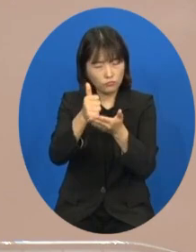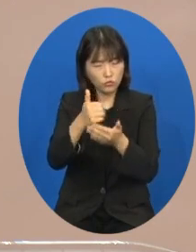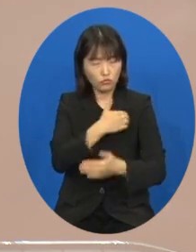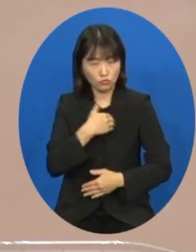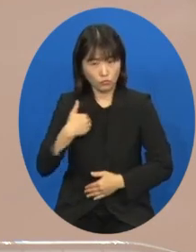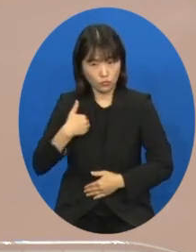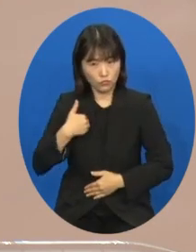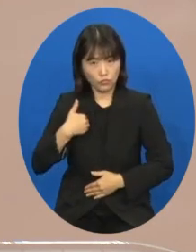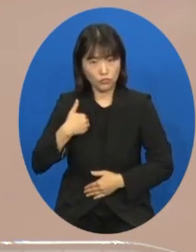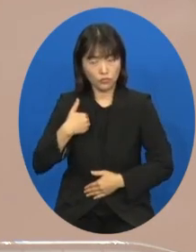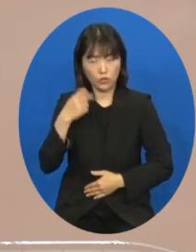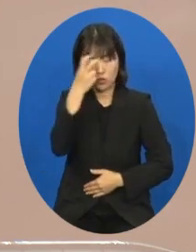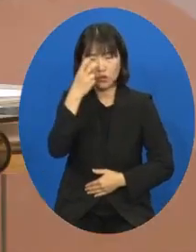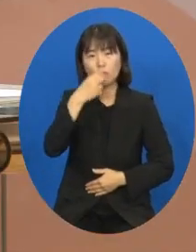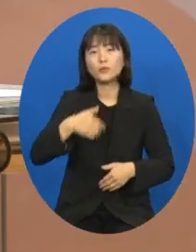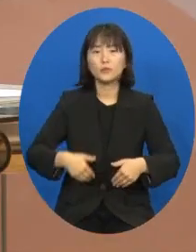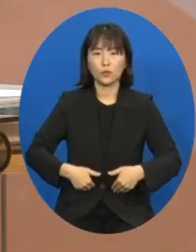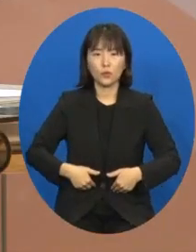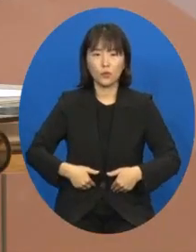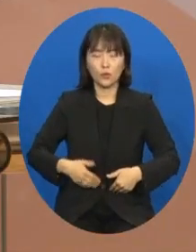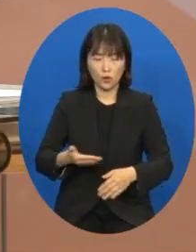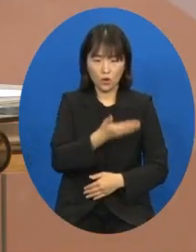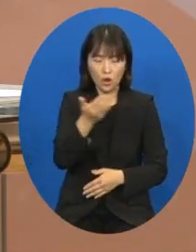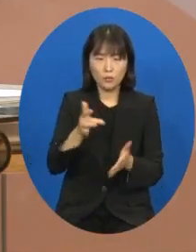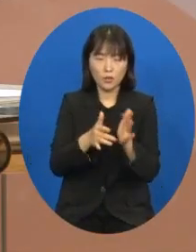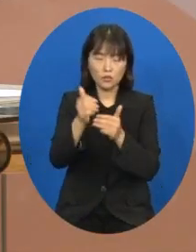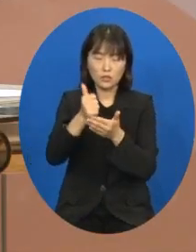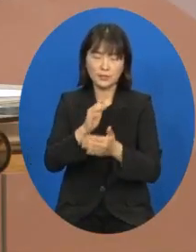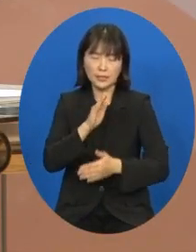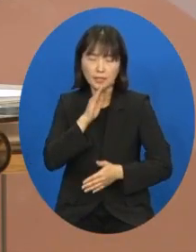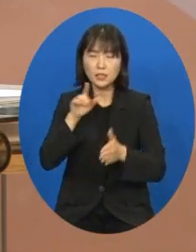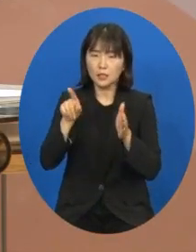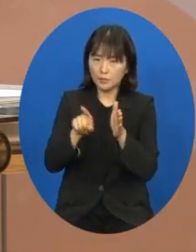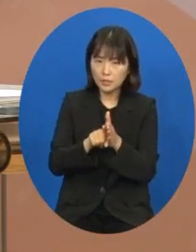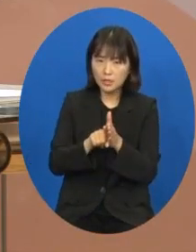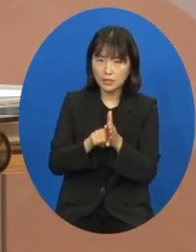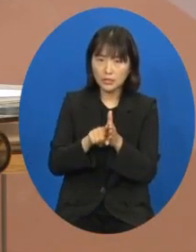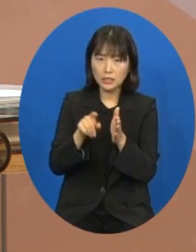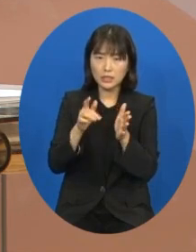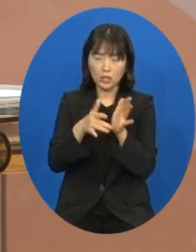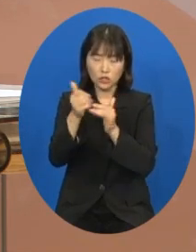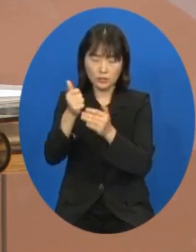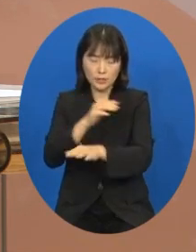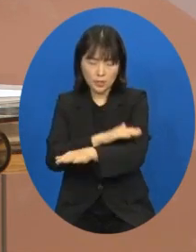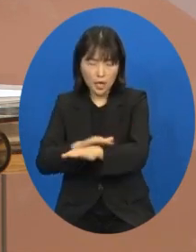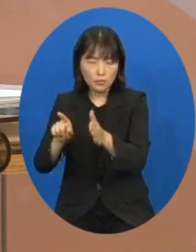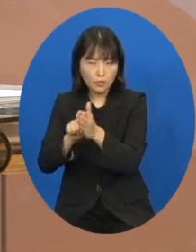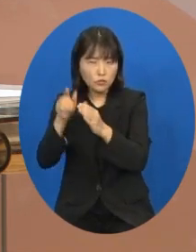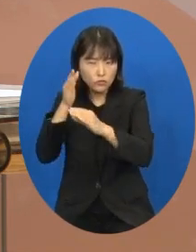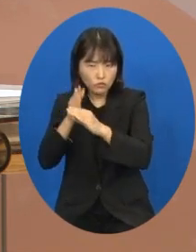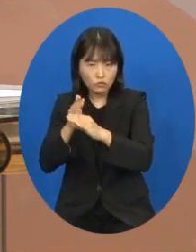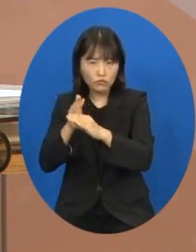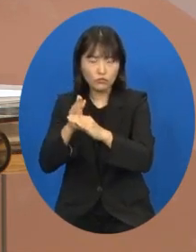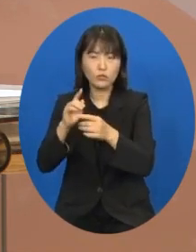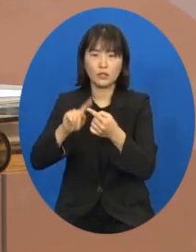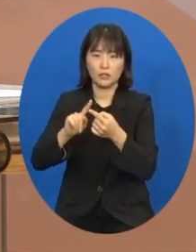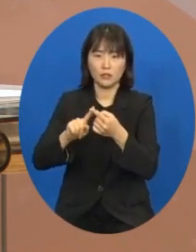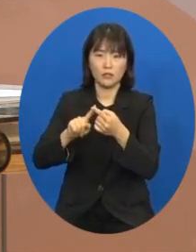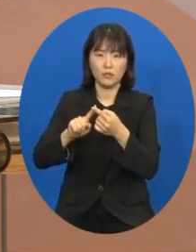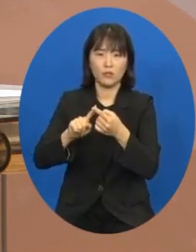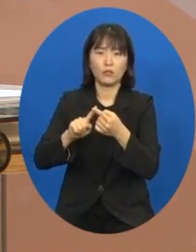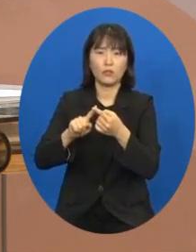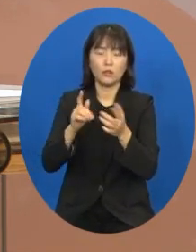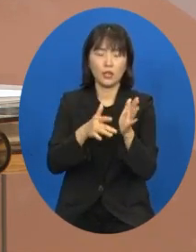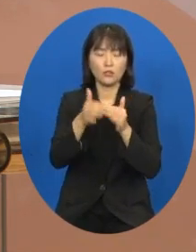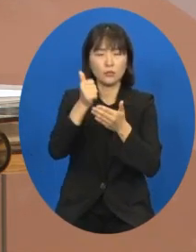겁니다. 여러분이 예수님을 진짜 믿게 되었는지 또 예수님을 잘 믿는지 하는 것은